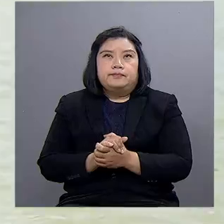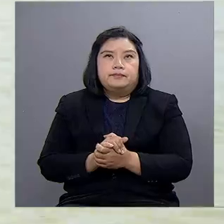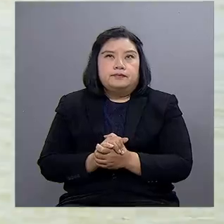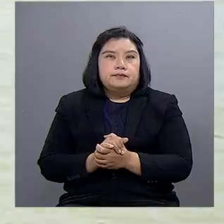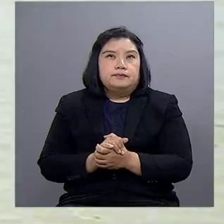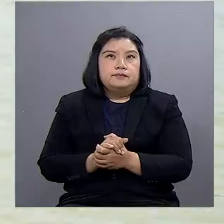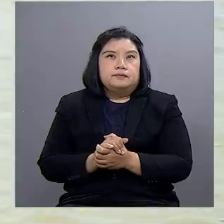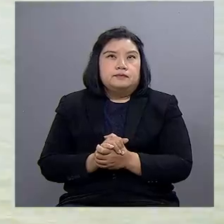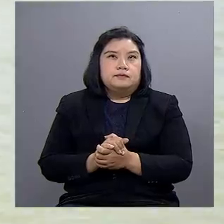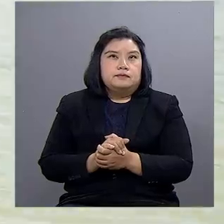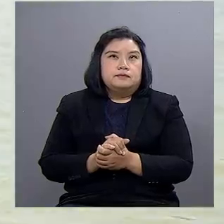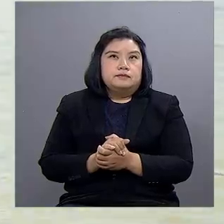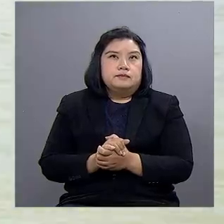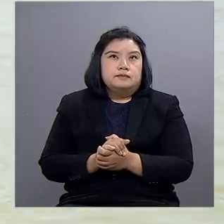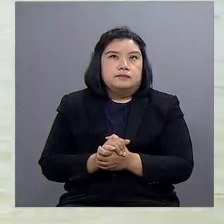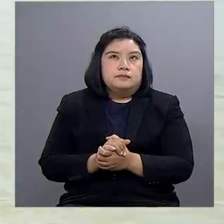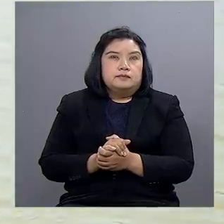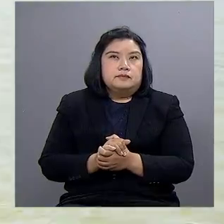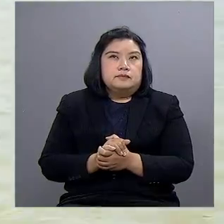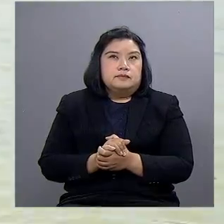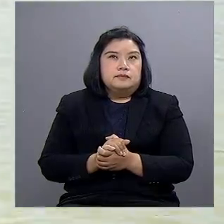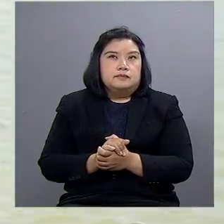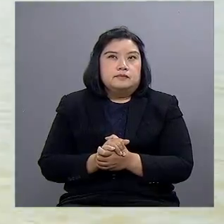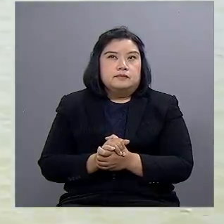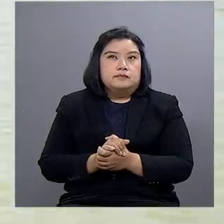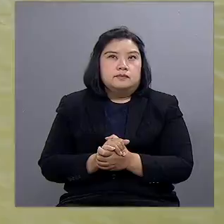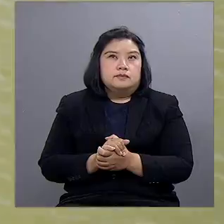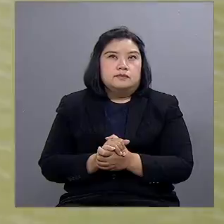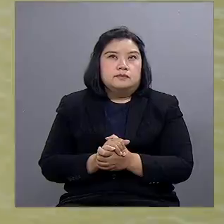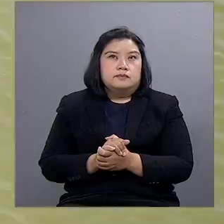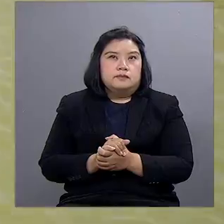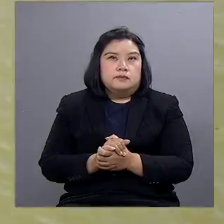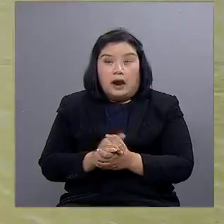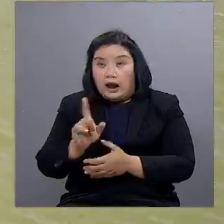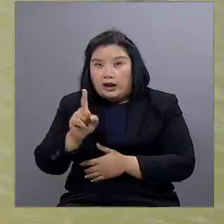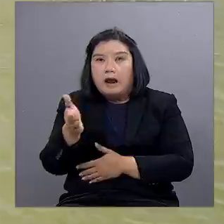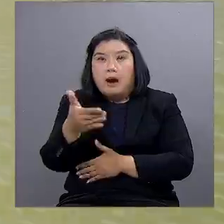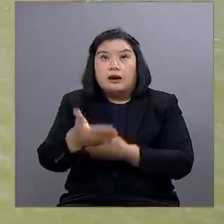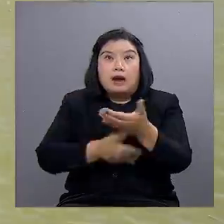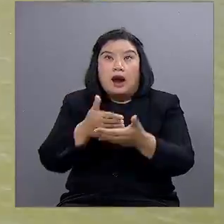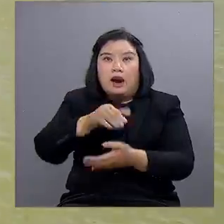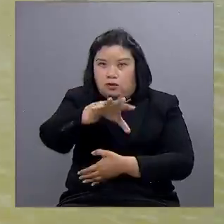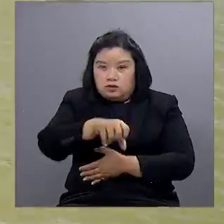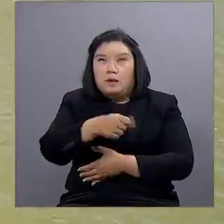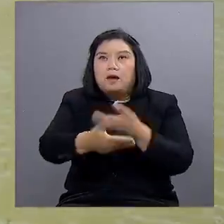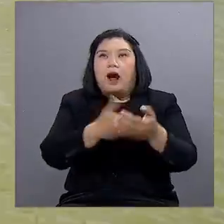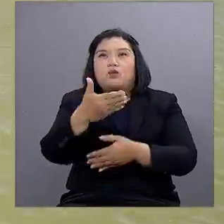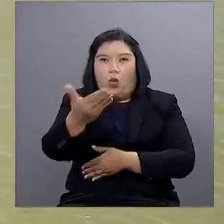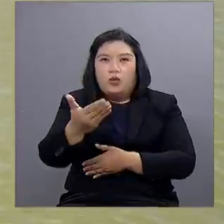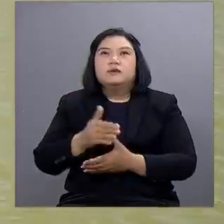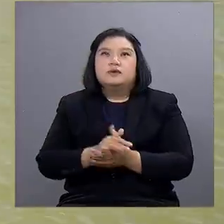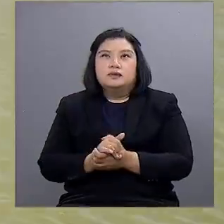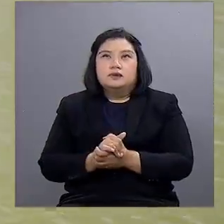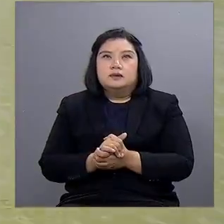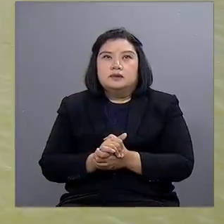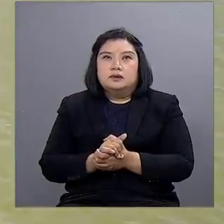าล่ะที่เขาลงทุนเงินเป็นอย่างเงี้ย แ ล้วก็จับให้เขาก่อนนอกจากว่าถ้าพอจับบทหรือว่ายังไงเดี๋ยวเขา